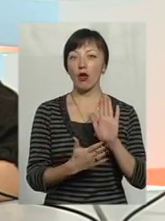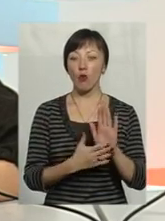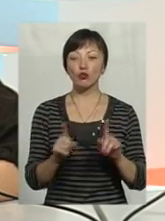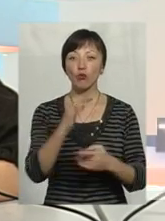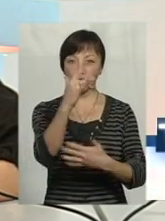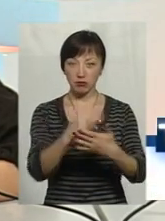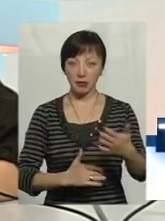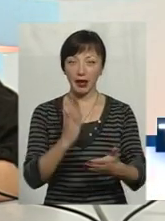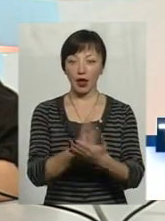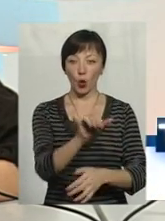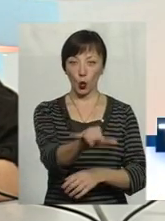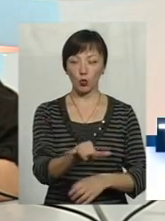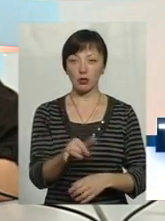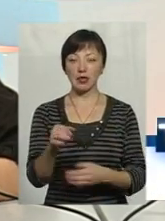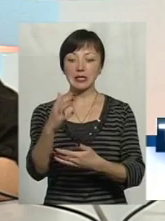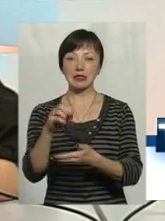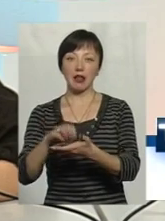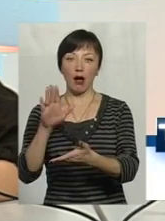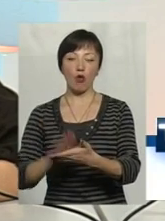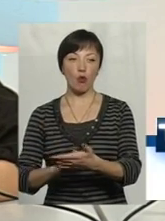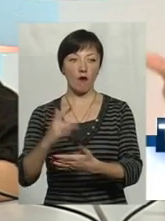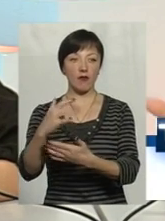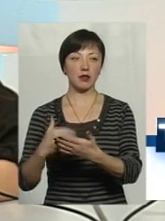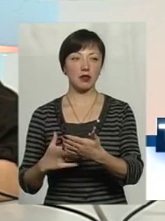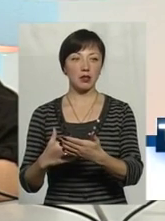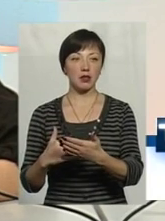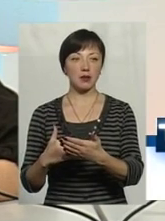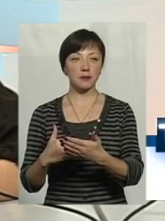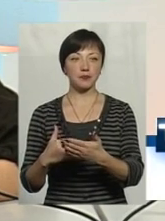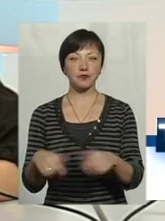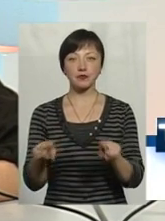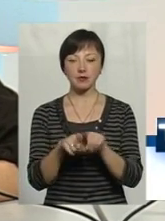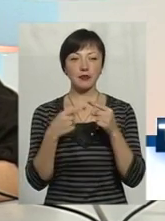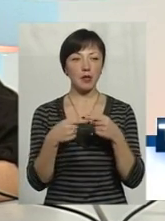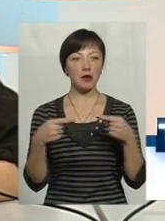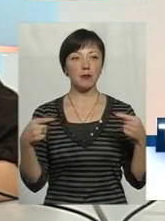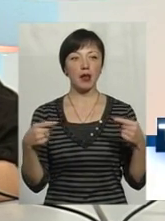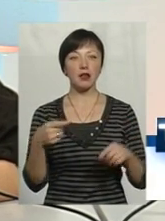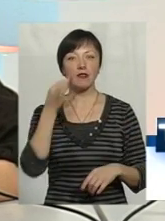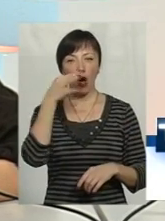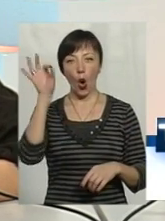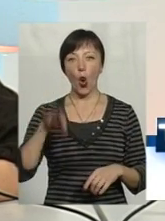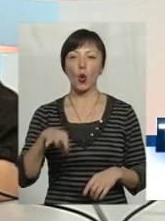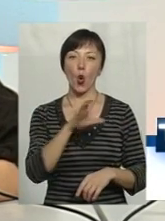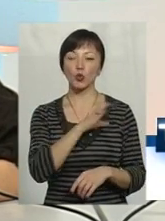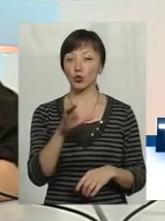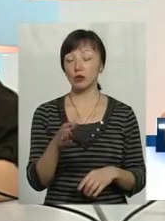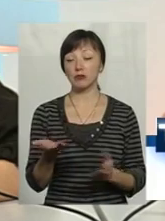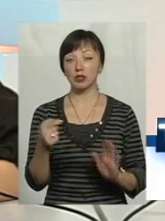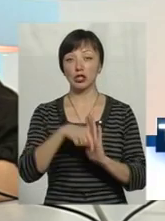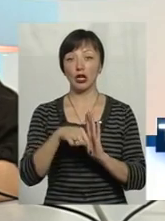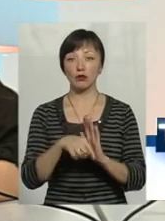майна і задекларованих особливо ось таких от предметів, розкоші, вони говорять